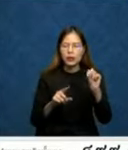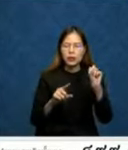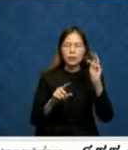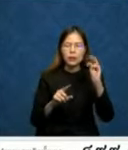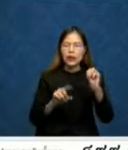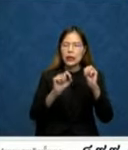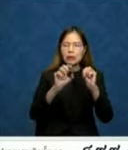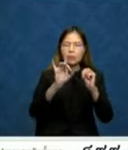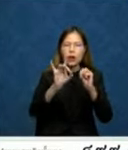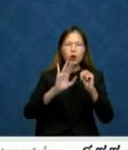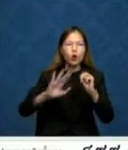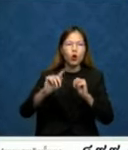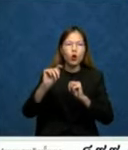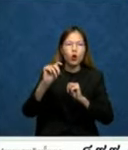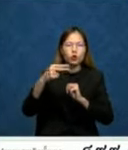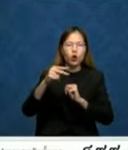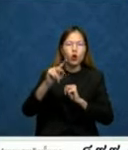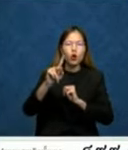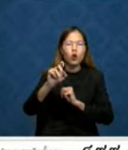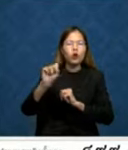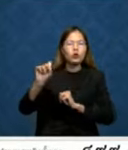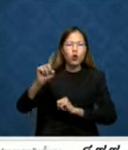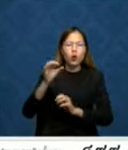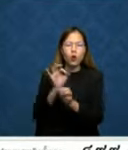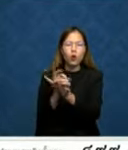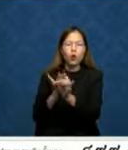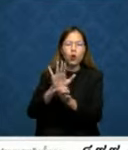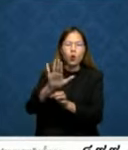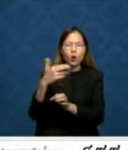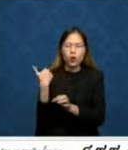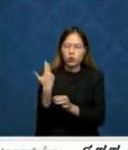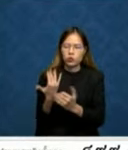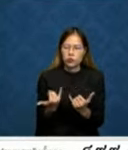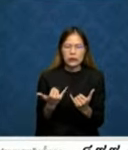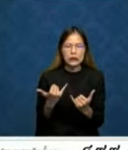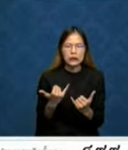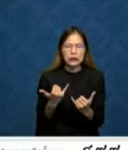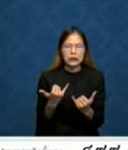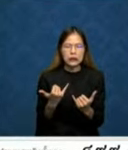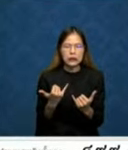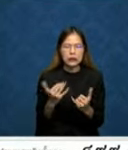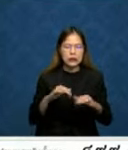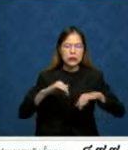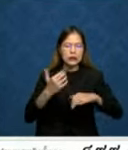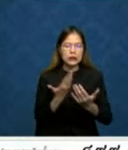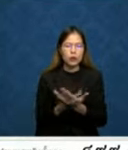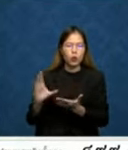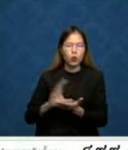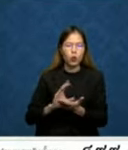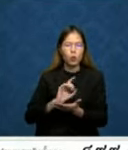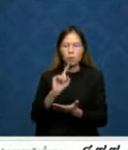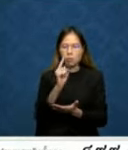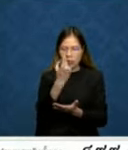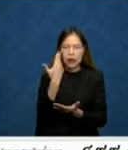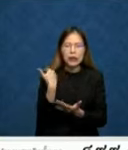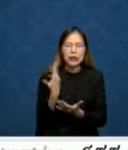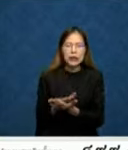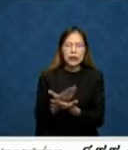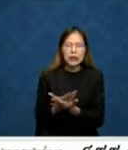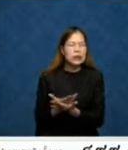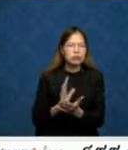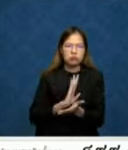ส.อันนั้นคือของเดิมแต่เมื่อดูจากข้อเท็จจริงปัจจุบันที่มีการจัดสรรงบใหม่แหล่งที่มาของเงินเปลี่ยน